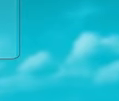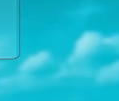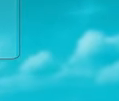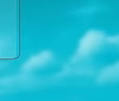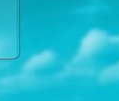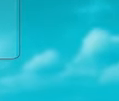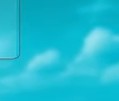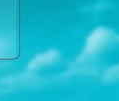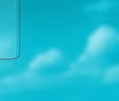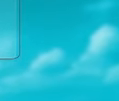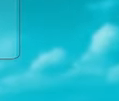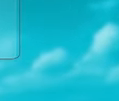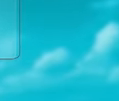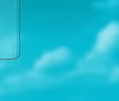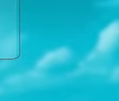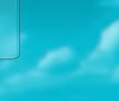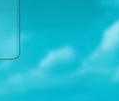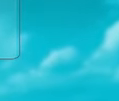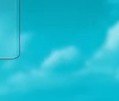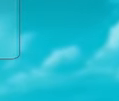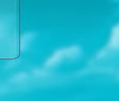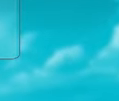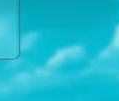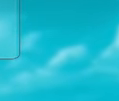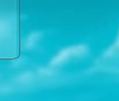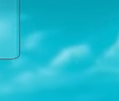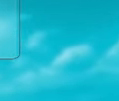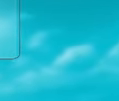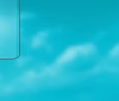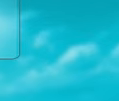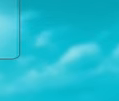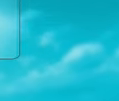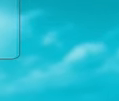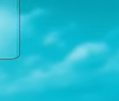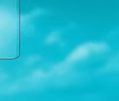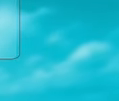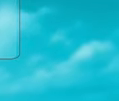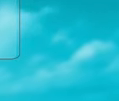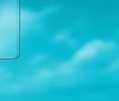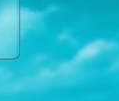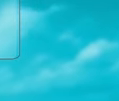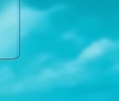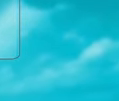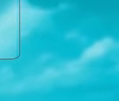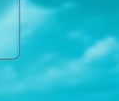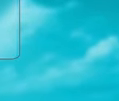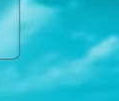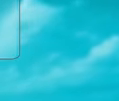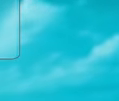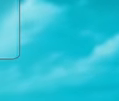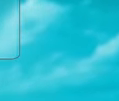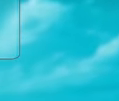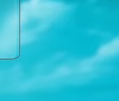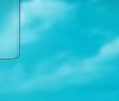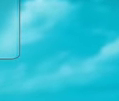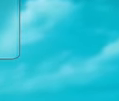В Шиелийском районе днем плюс 2, ночью минус 8. В Жанакурганском районе днем плюс 3 градуса тепла, ночью минус